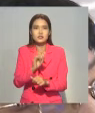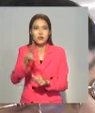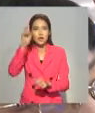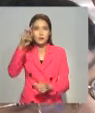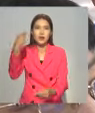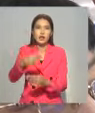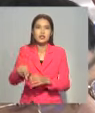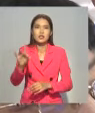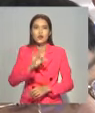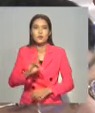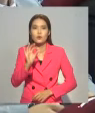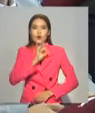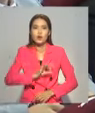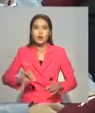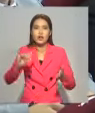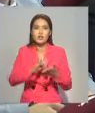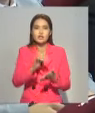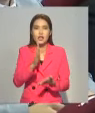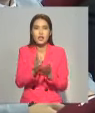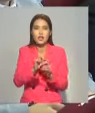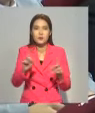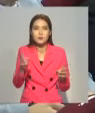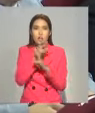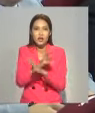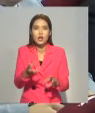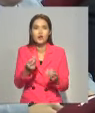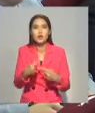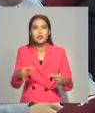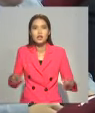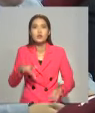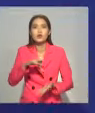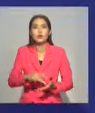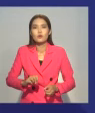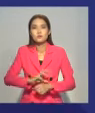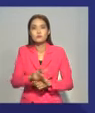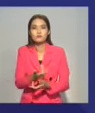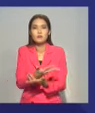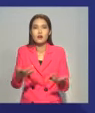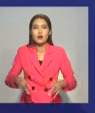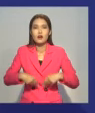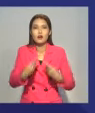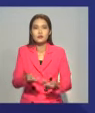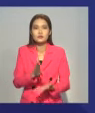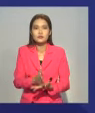алу жүйесіне де өзгеріс енгізілмек. Мектептердің қаржылық жағын басқару да орталықтандырылады.